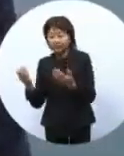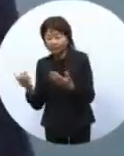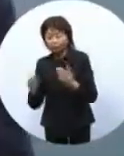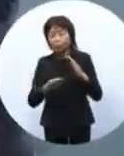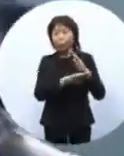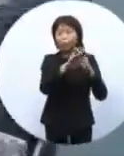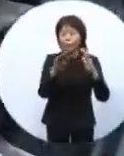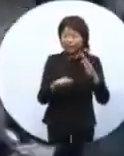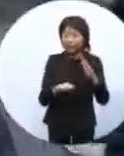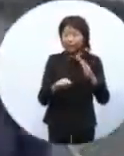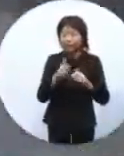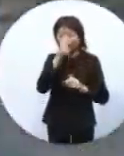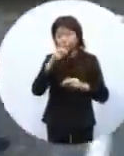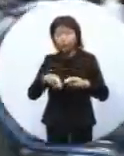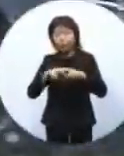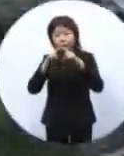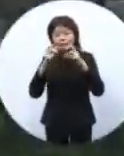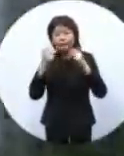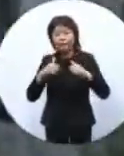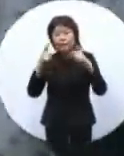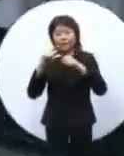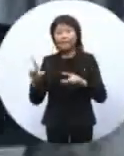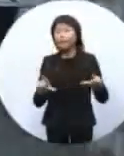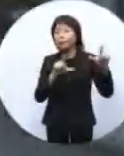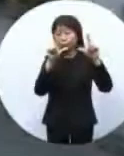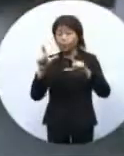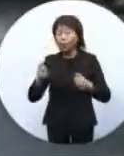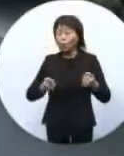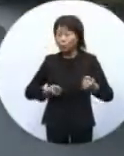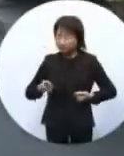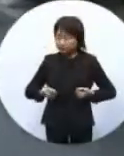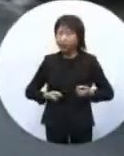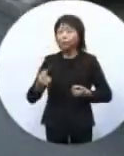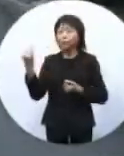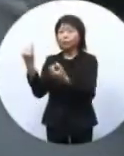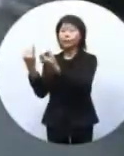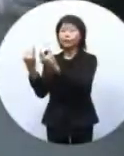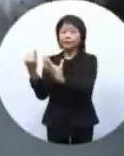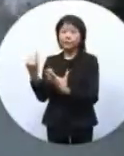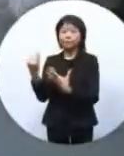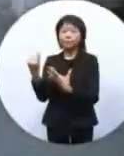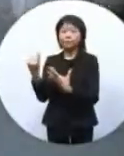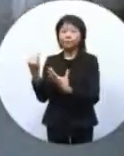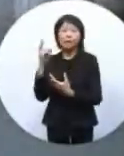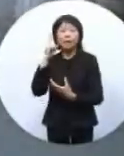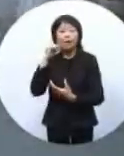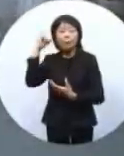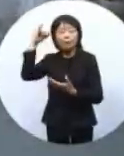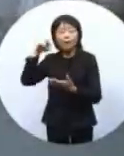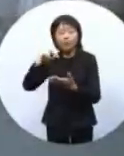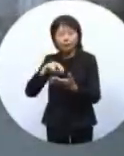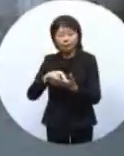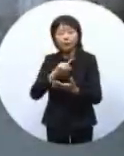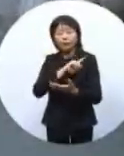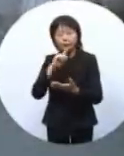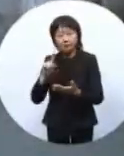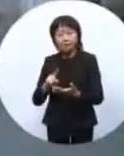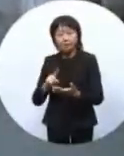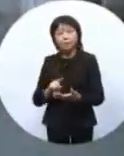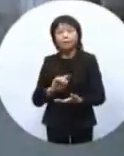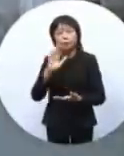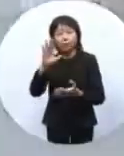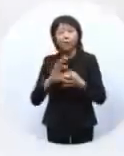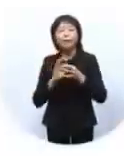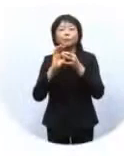庭と充実した毎日を過ごし面白いという須藤さんですが、ママとしての一日はまだこれからです